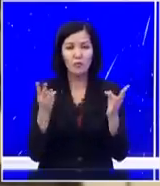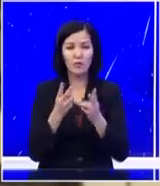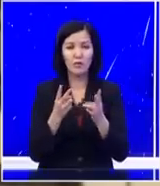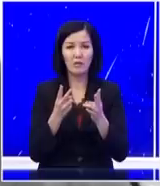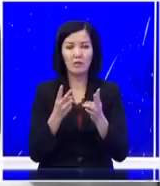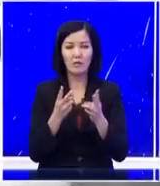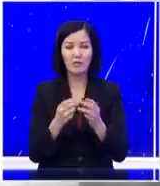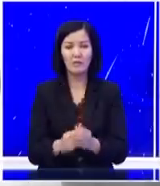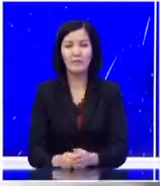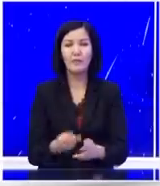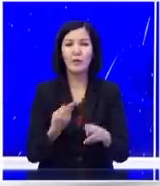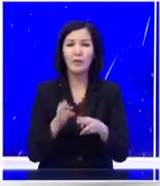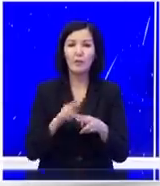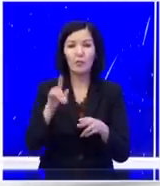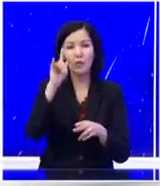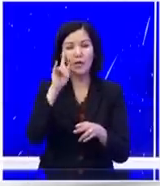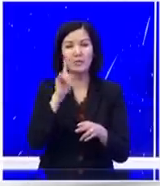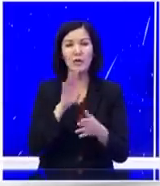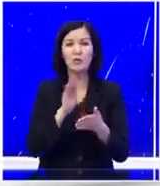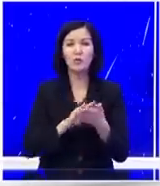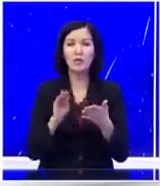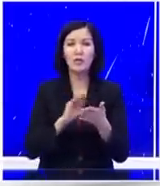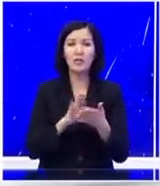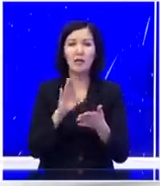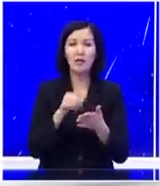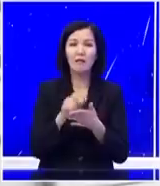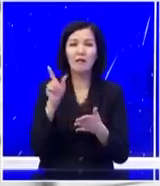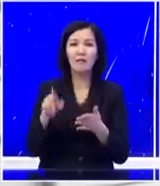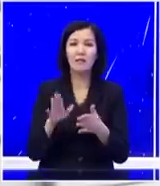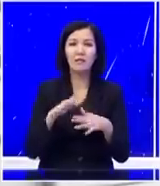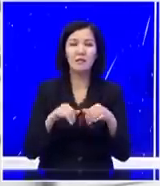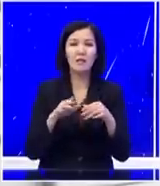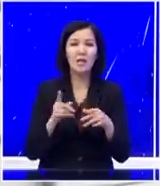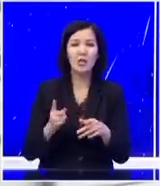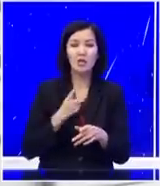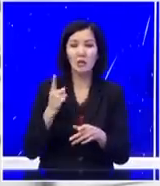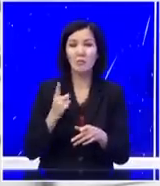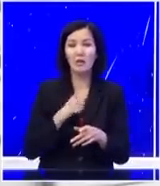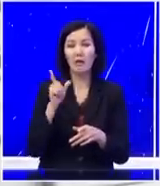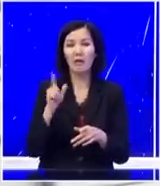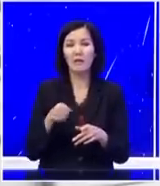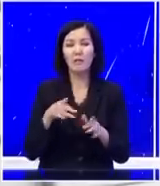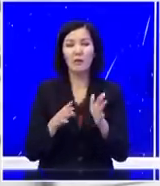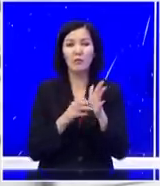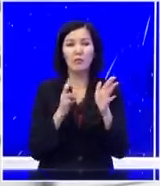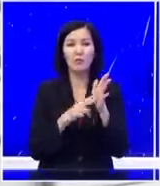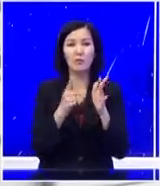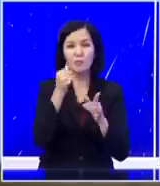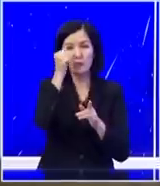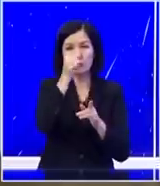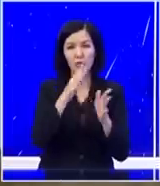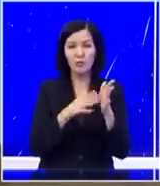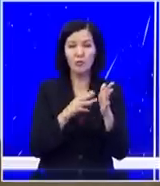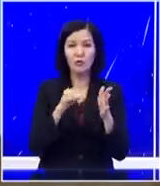деп ойлаймын. Бұл қазақ журналистикасының қаранары, кәсіби шебердің сөзі. Бейсен Абайұлы 1971 жылы